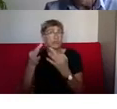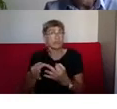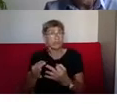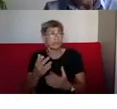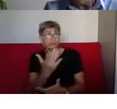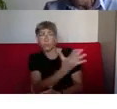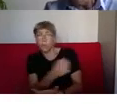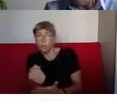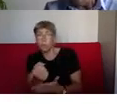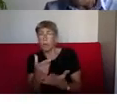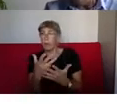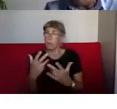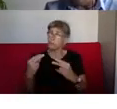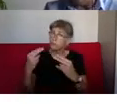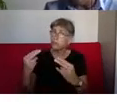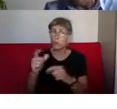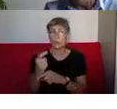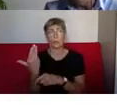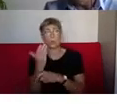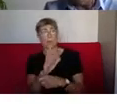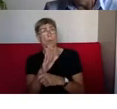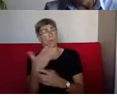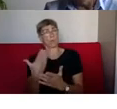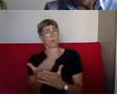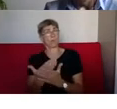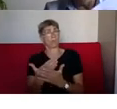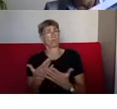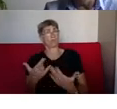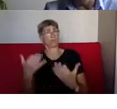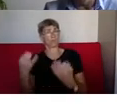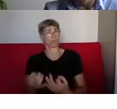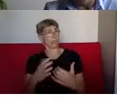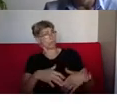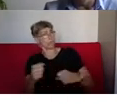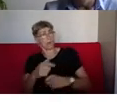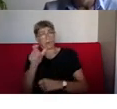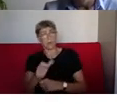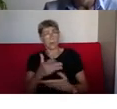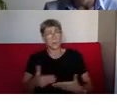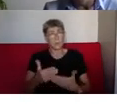collaborateurs et puis démontrer bien sûr à travers cela que employer des personnes en situation de handicap